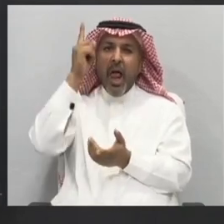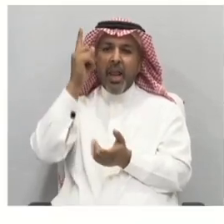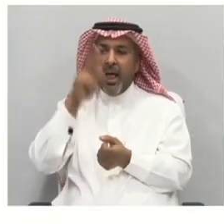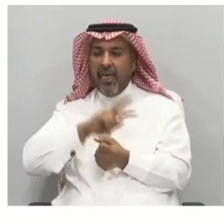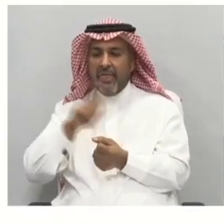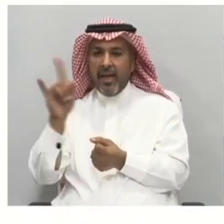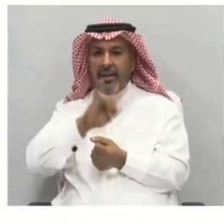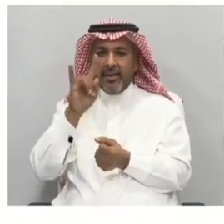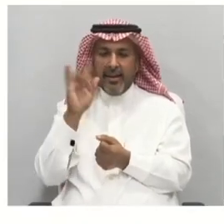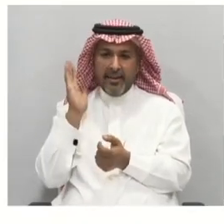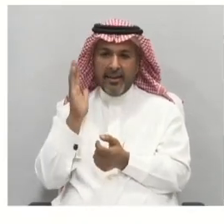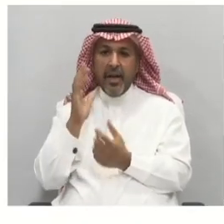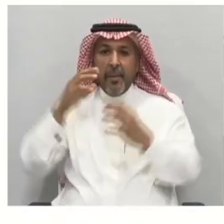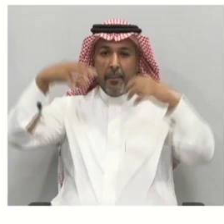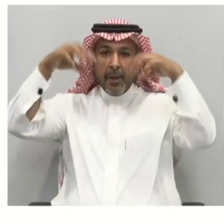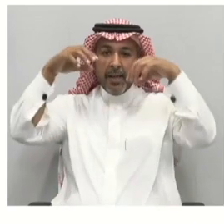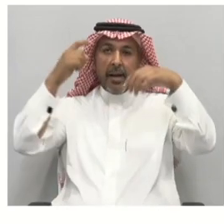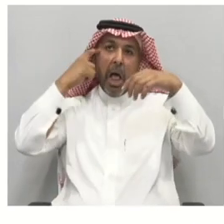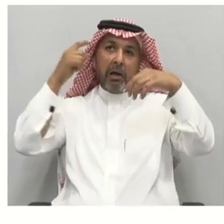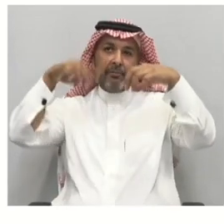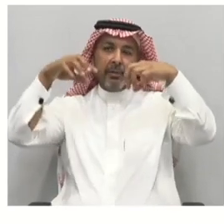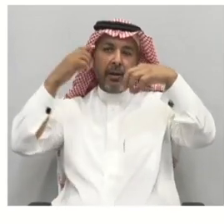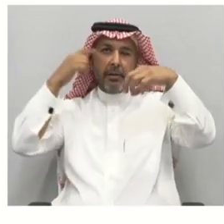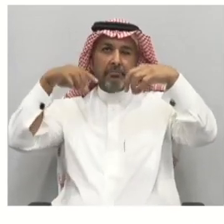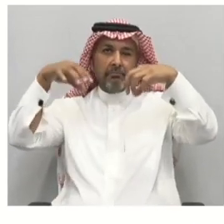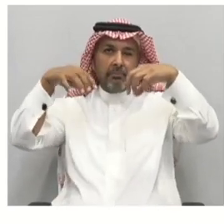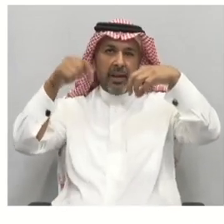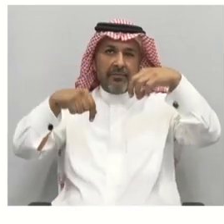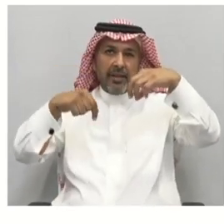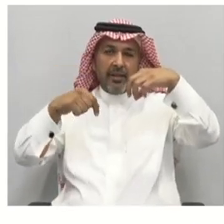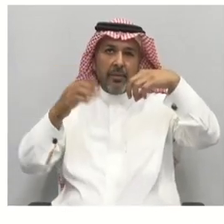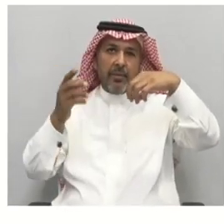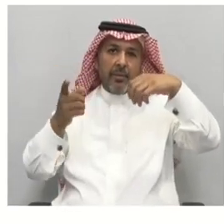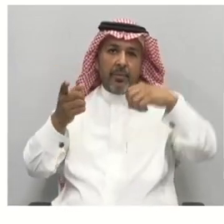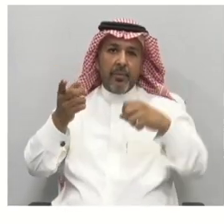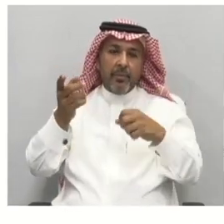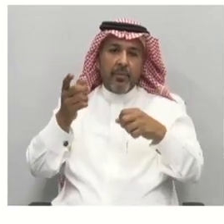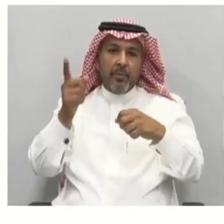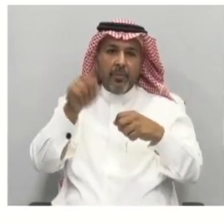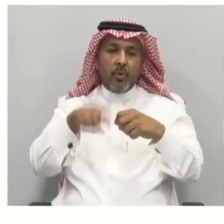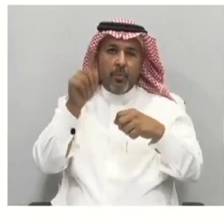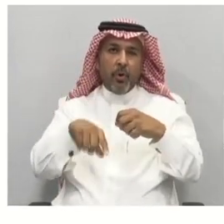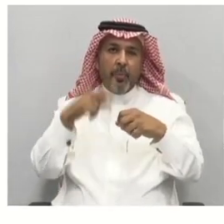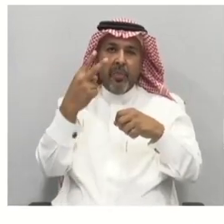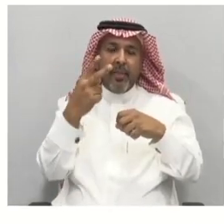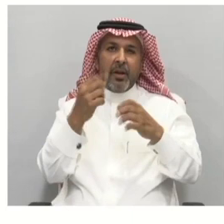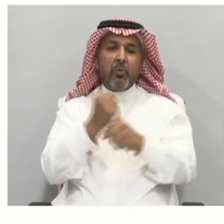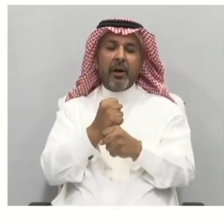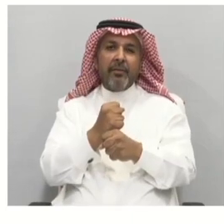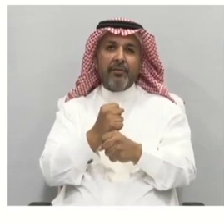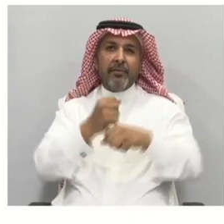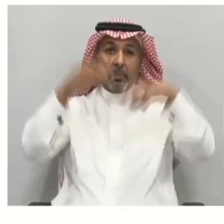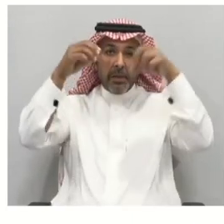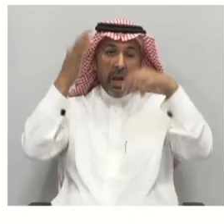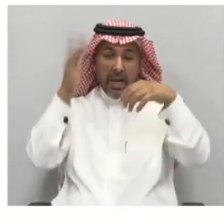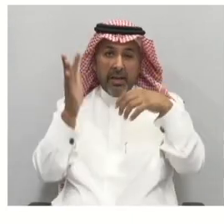يمكن ان تخلق نفسها هل ممكن ان هذه المخلوقات تخلق نفسها لا يمكن هذا الامر وايضا لان المخلوق